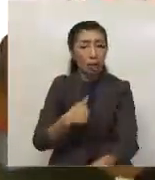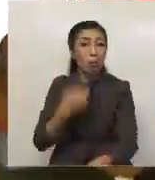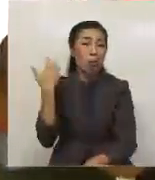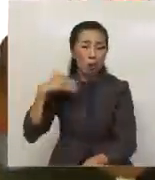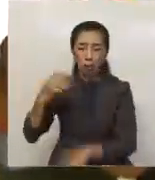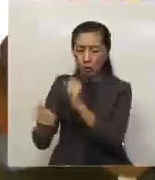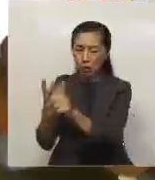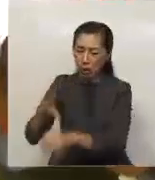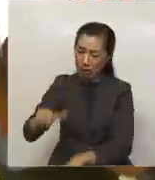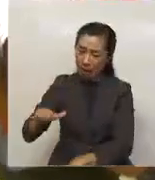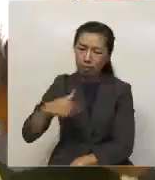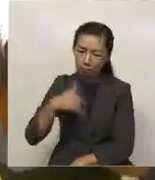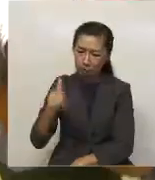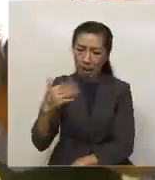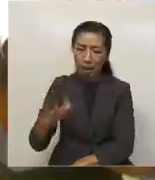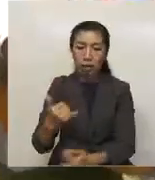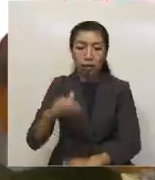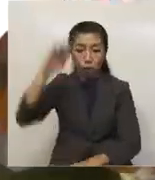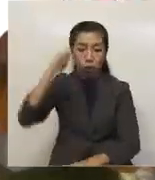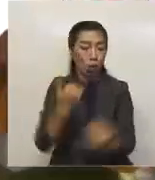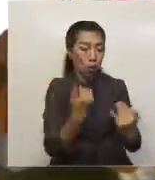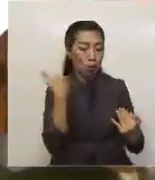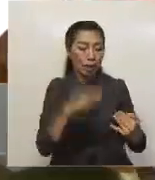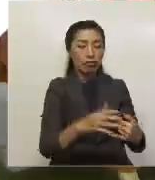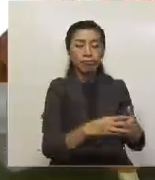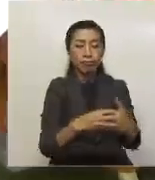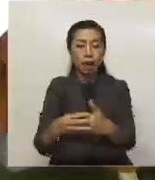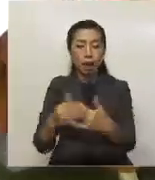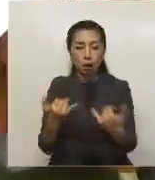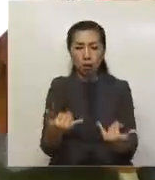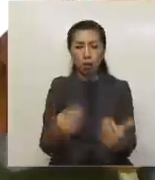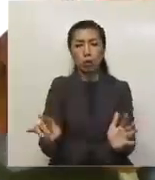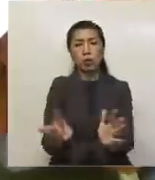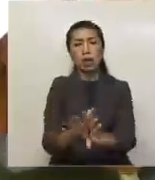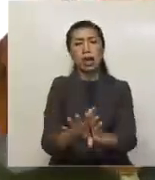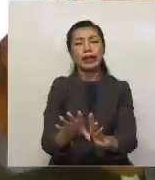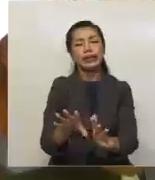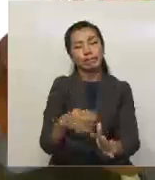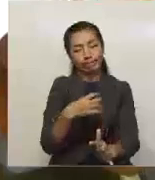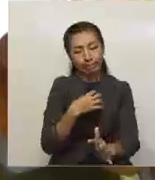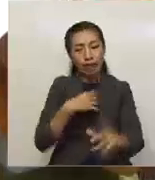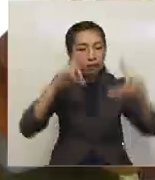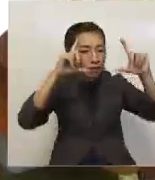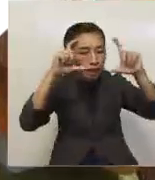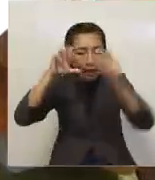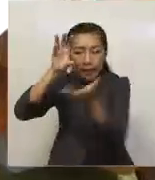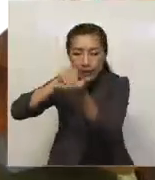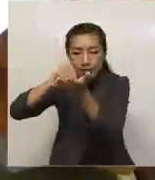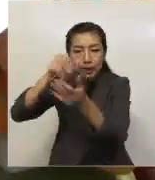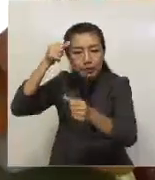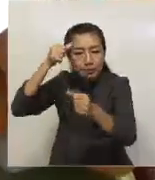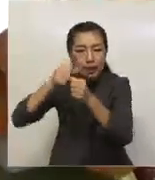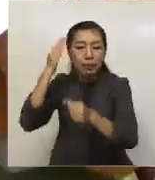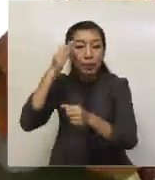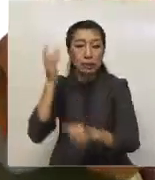าลูกมานะครับแล้ววันนี้เป็นวันสุดท้ายก็คิดว่าอยากจะมาเก็บภาพบรรยากาศจริงๆเมื่อ2วันที่